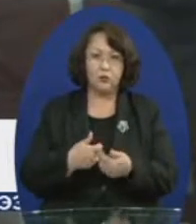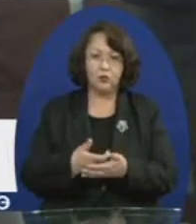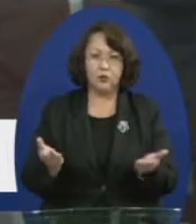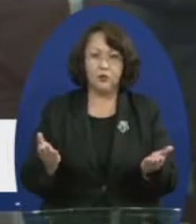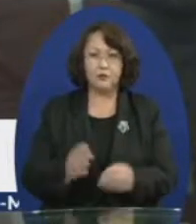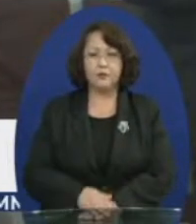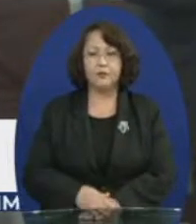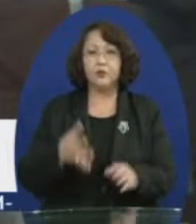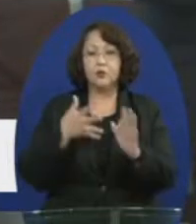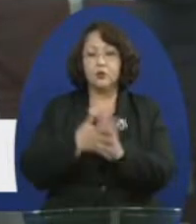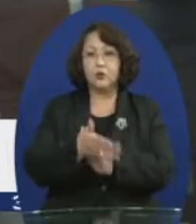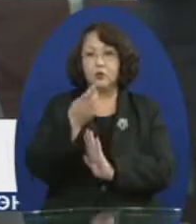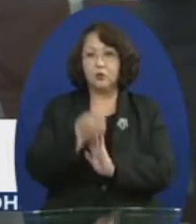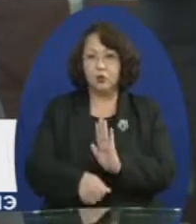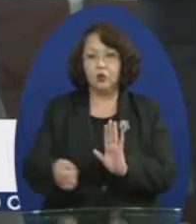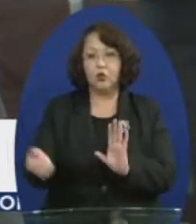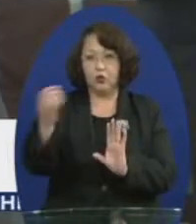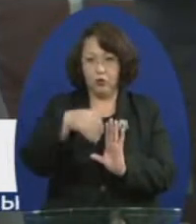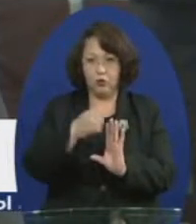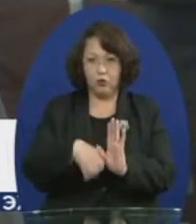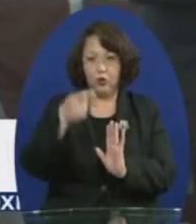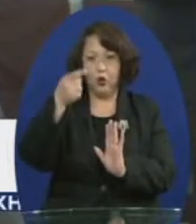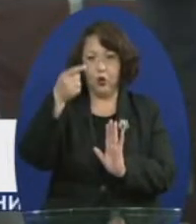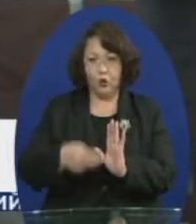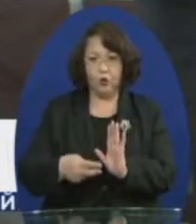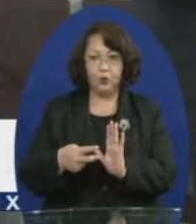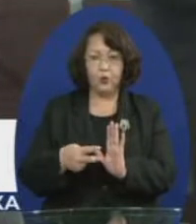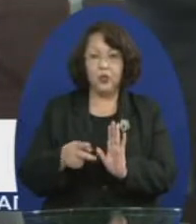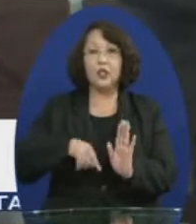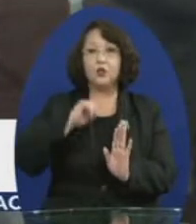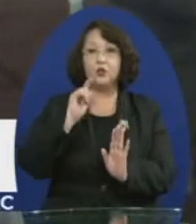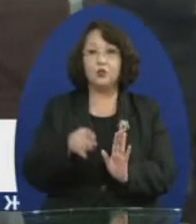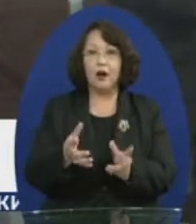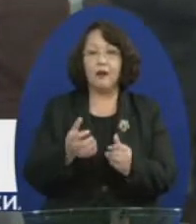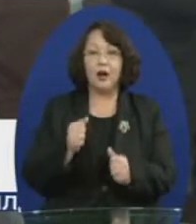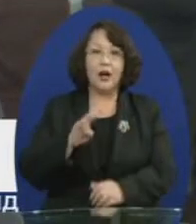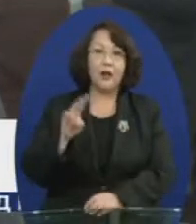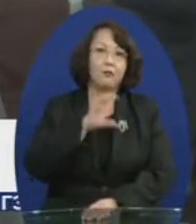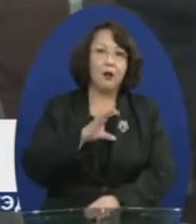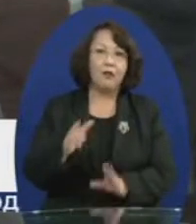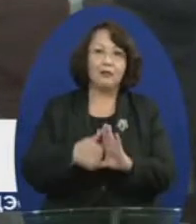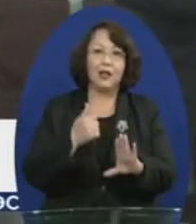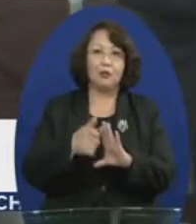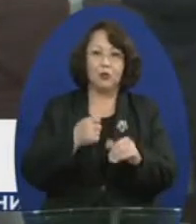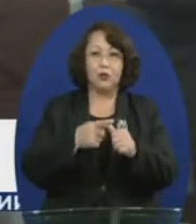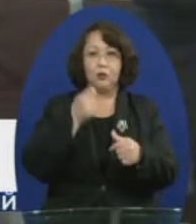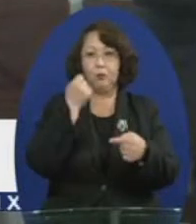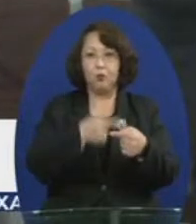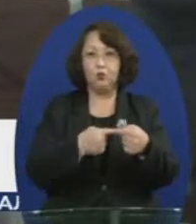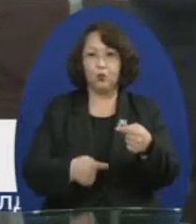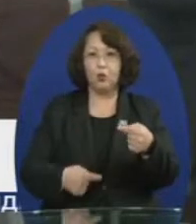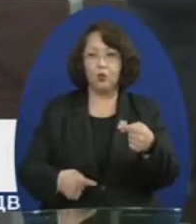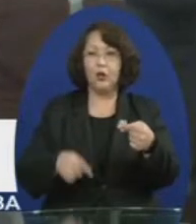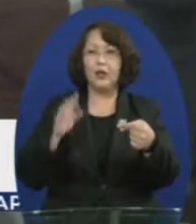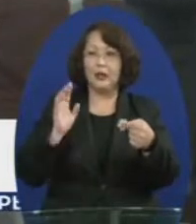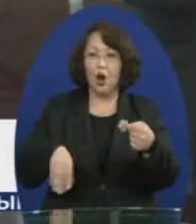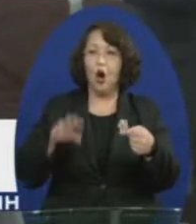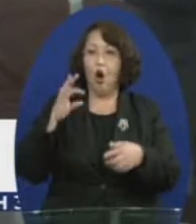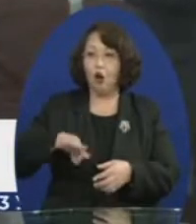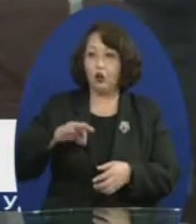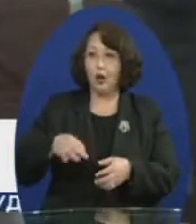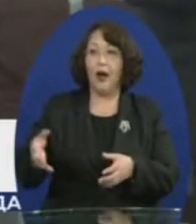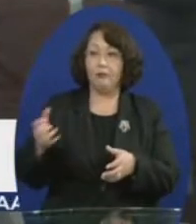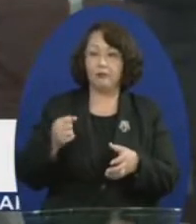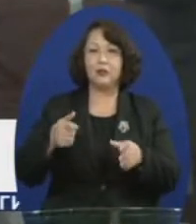За тэгснээр төсөвт тэр мөнгө нь ордог болно. Хоёрдугаар төршүүл авсан аж ахуйн чинь татвар бүртгүүлэх үүрэг хүлээж байгаа. Тэгснэр энэс олж